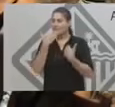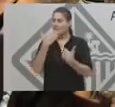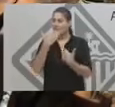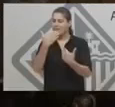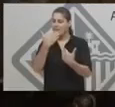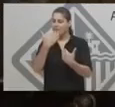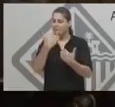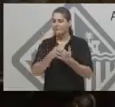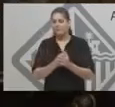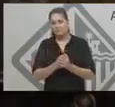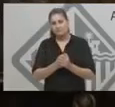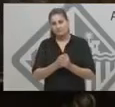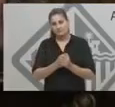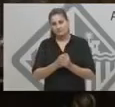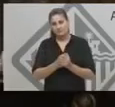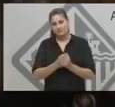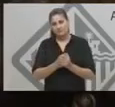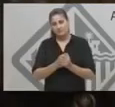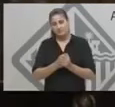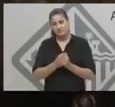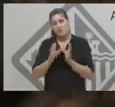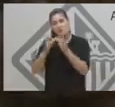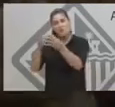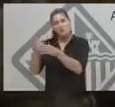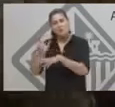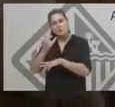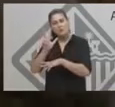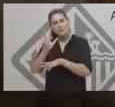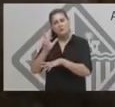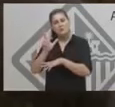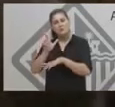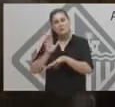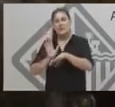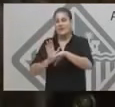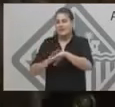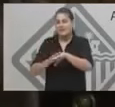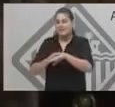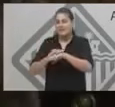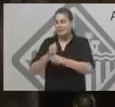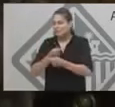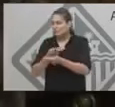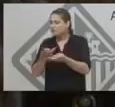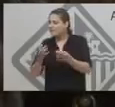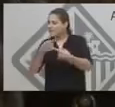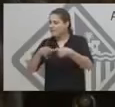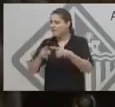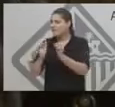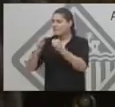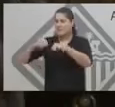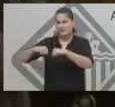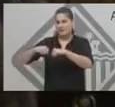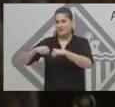agrair aquest pacte d'esquerres plural i divers, evidentment agrair